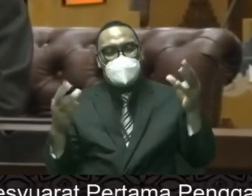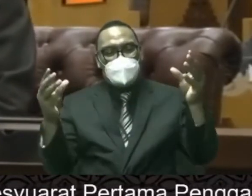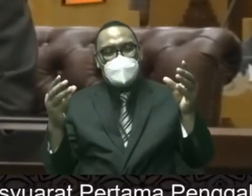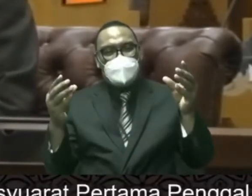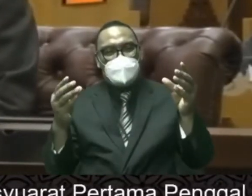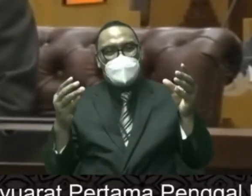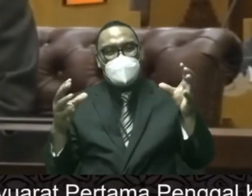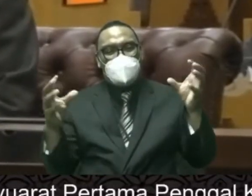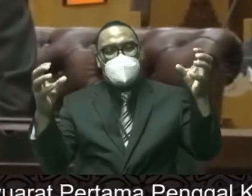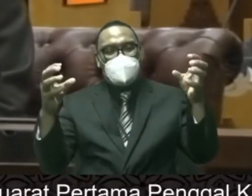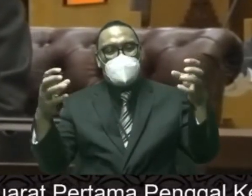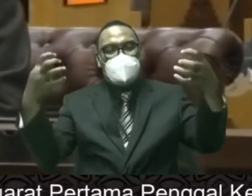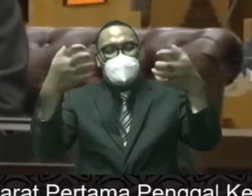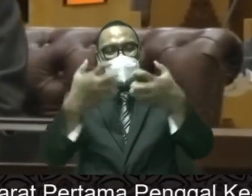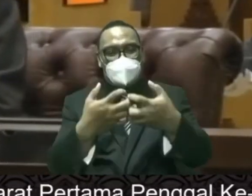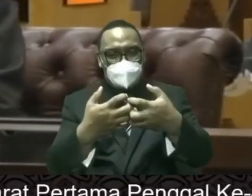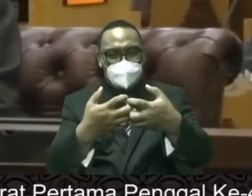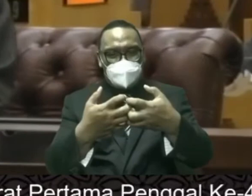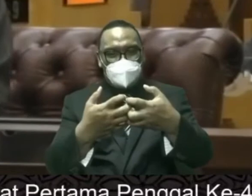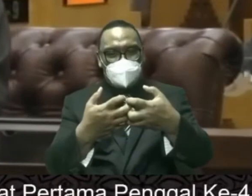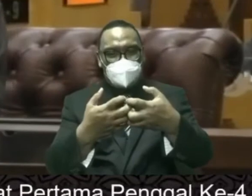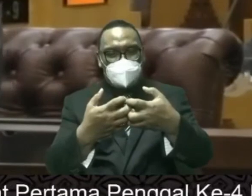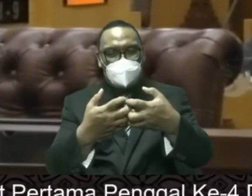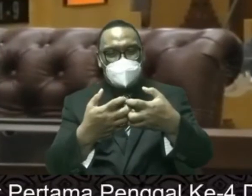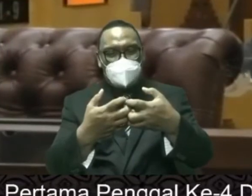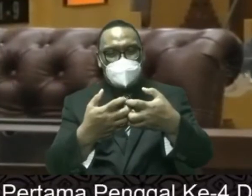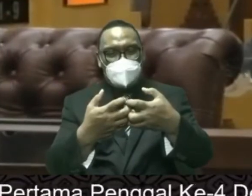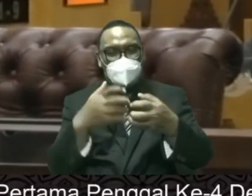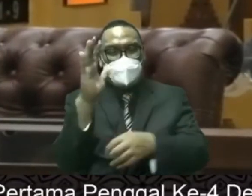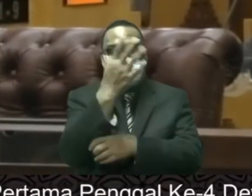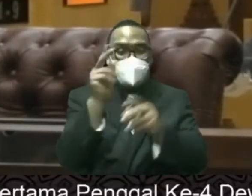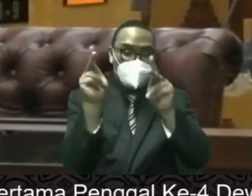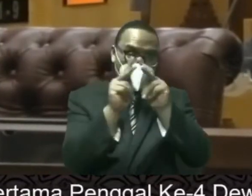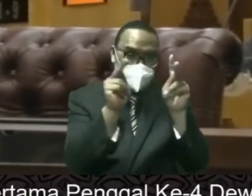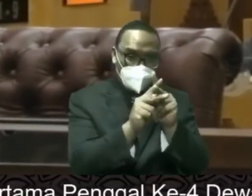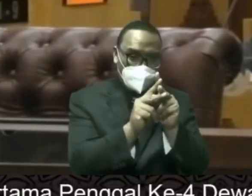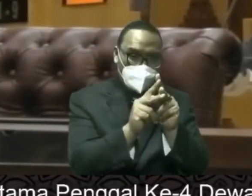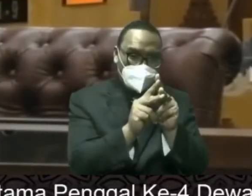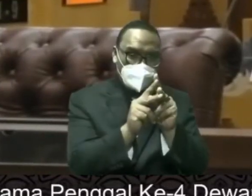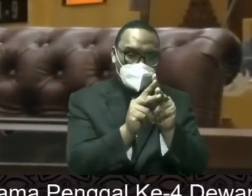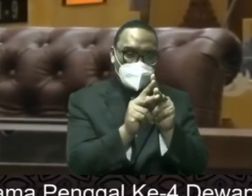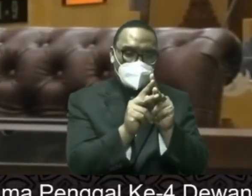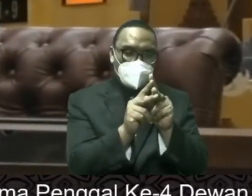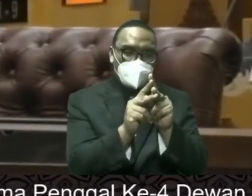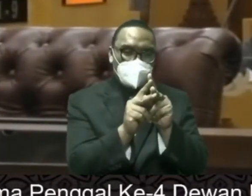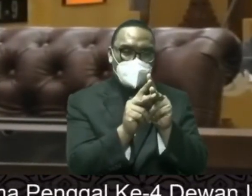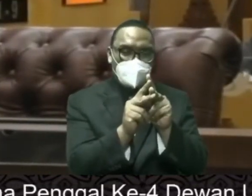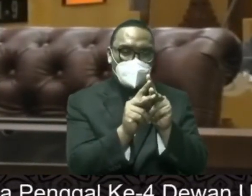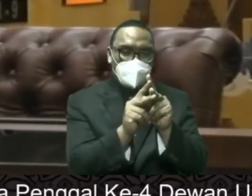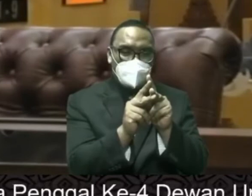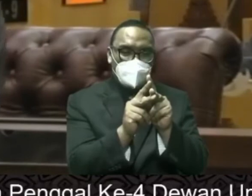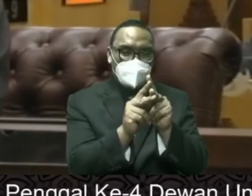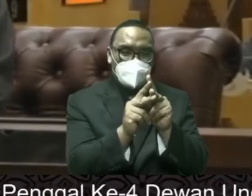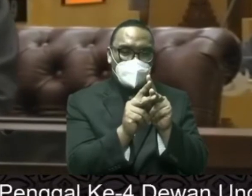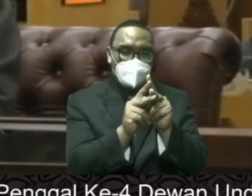transformasikan nah kebun-kebun dwia Kampung peninggalan arwah to arwah Ayo yang tidak lagi produktif untuk